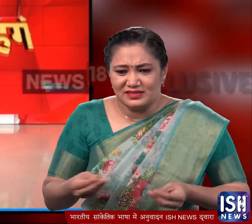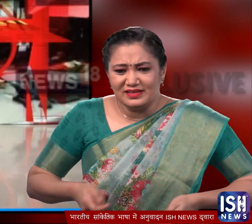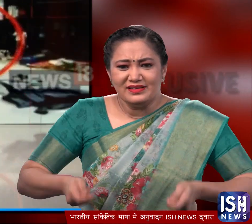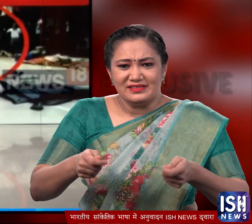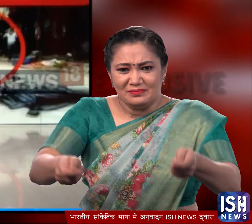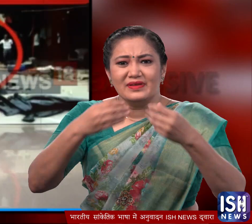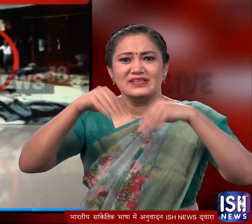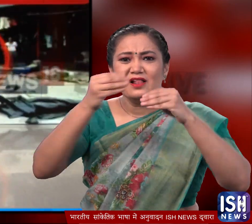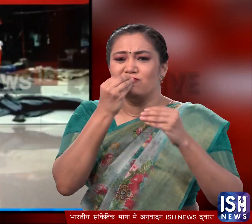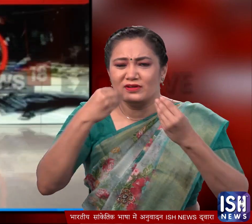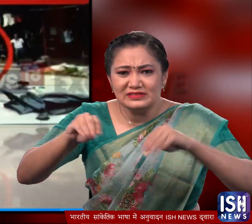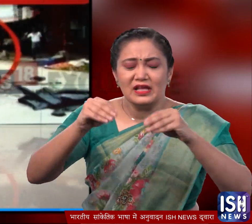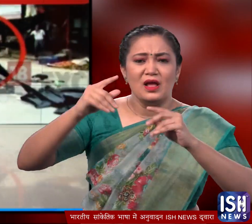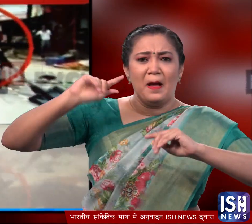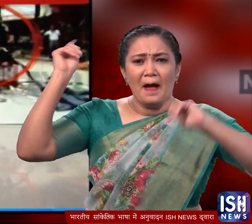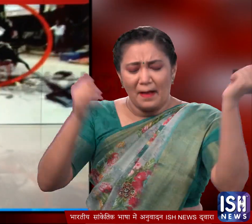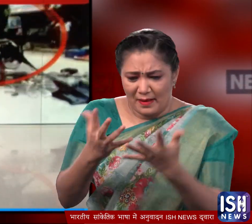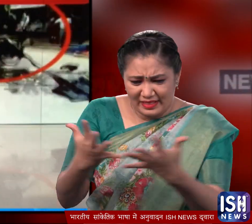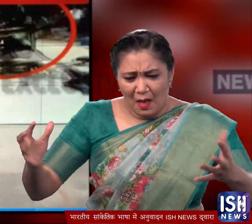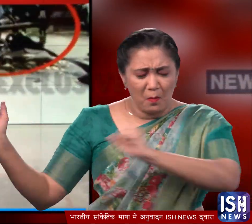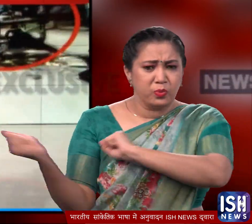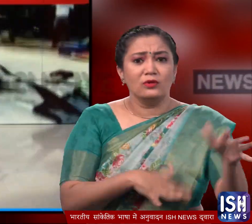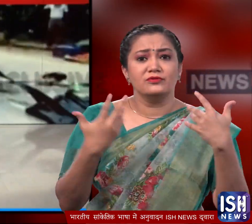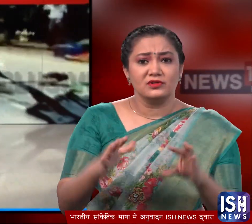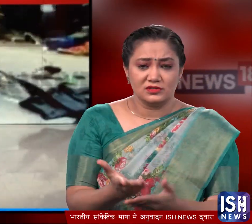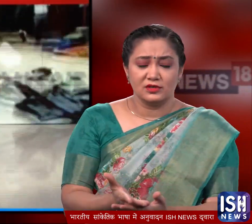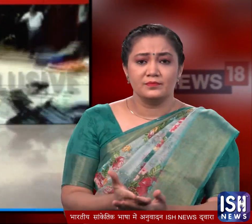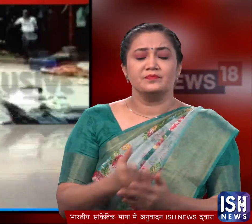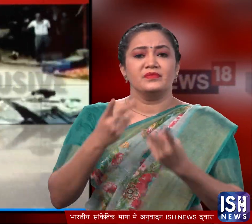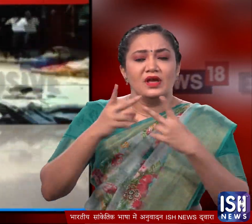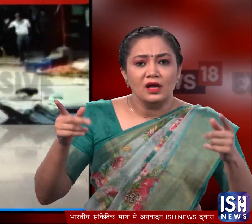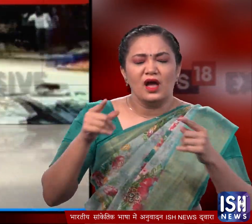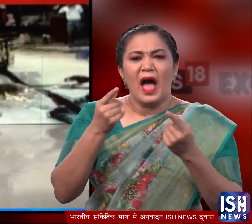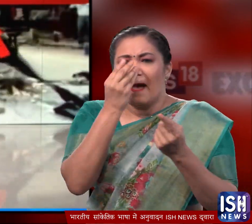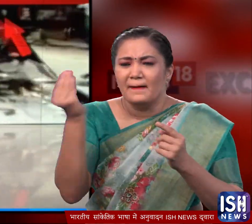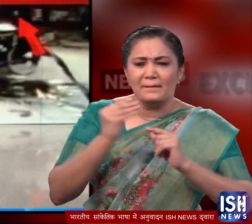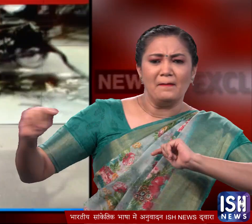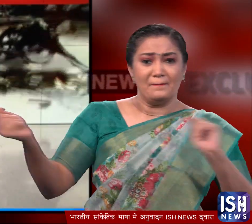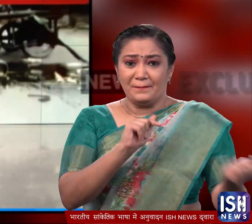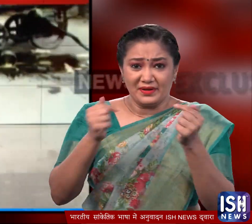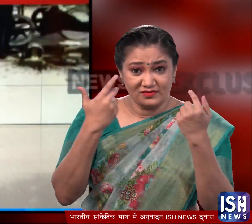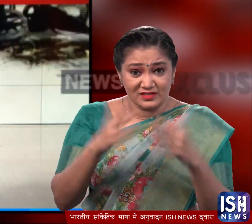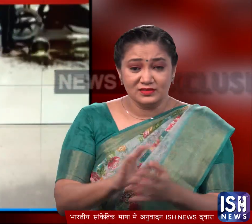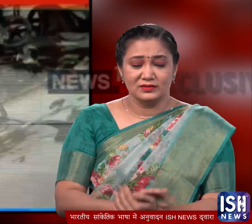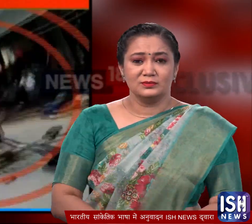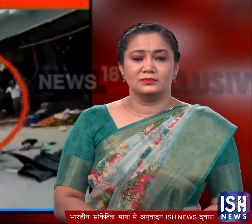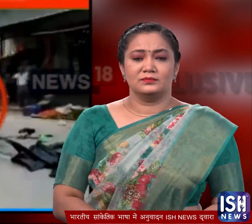पर खाने पीने की चीजें बेचने वाले दुकानदार का पूरा सामान फेंक दिया। बताया गया कि उसका दुकानदार से मामूली बात पर झगड़ा हो